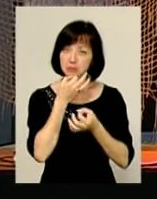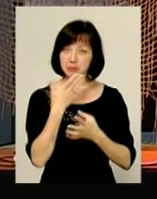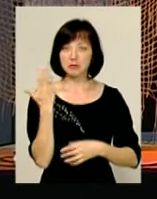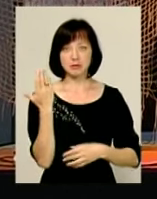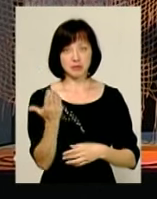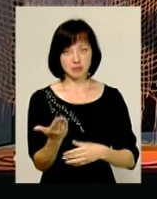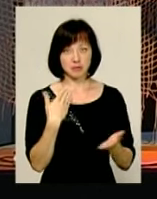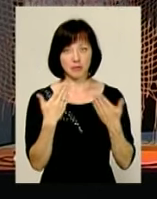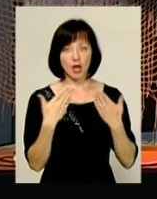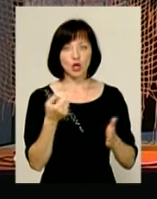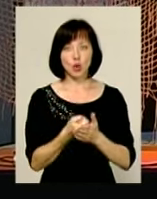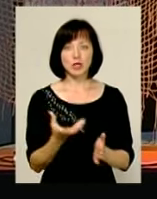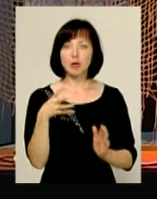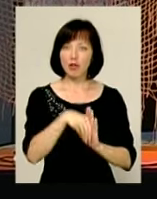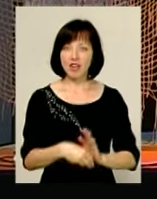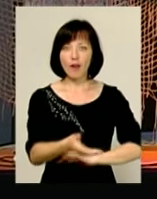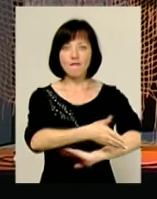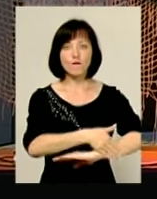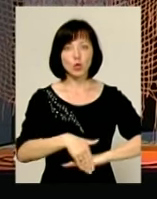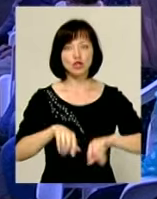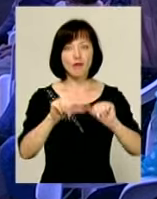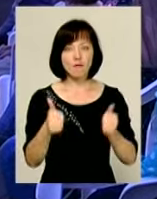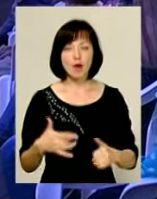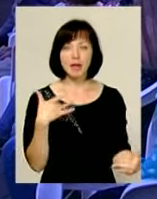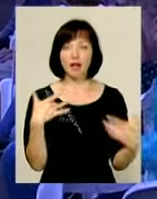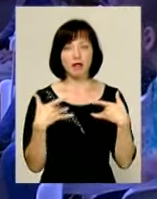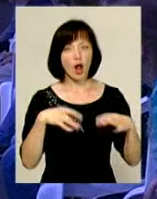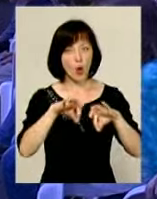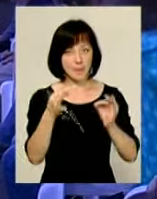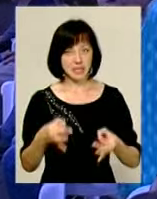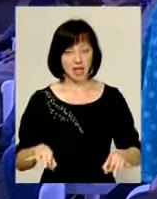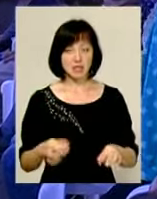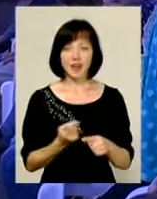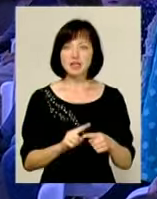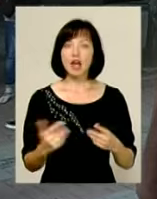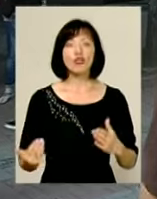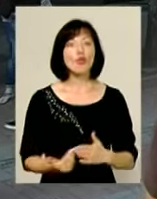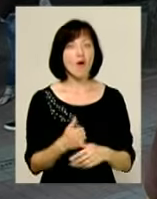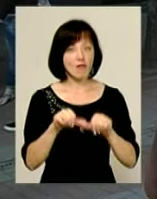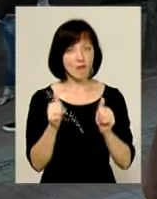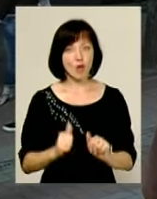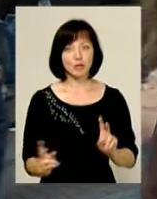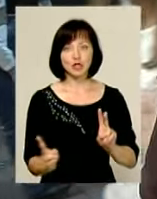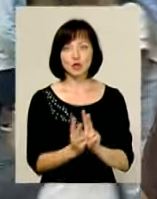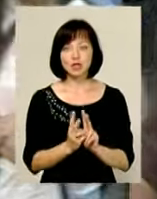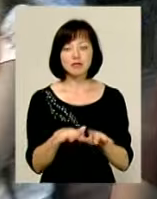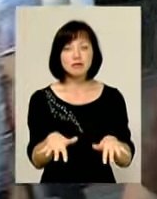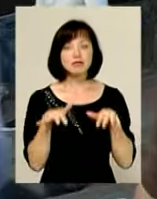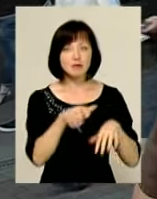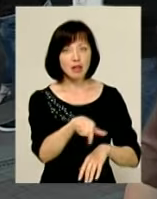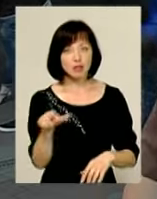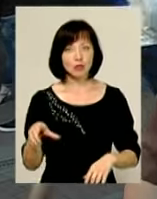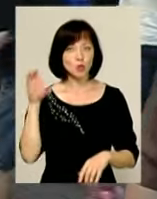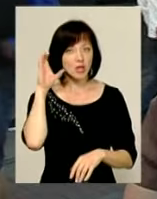поставилися до запровадження вуличної форми театрального мистецтва. Це нова форма зустрічі з глядачем,